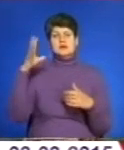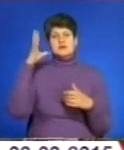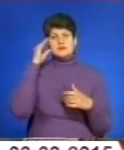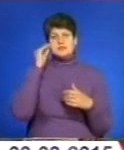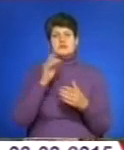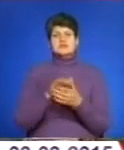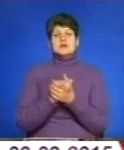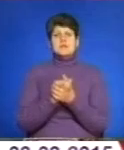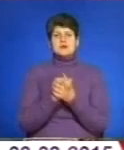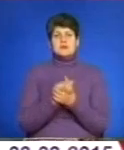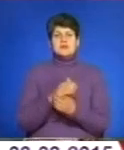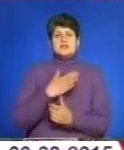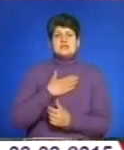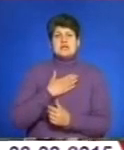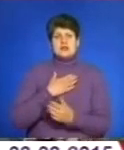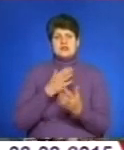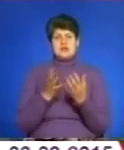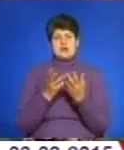цілеспрямовано здане.